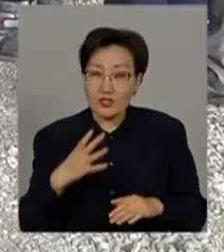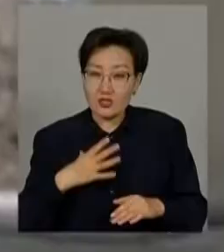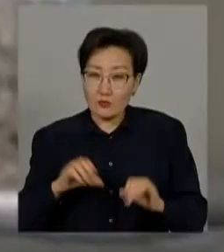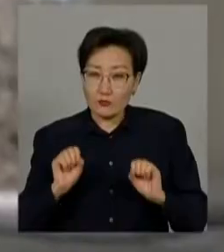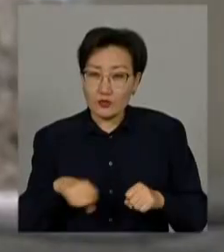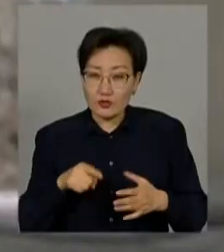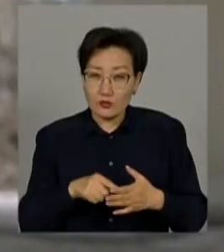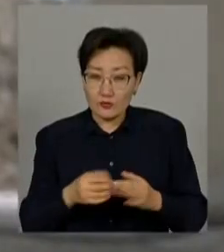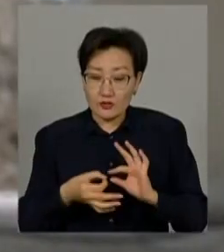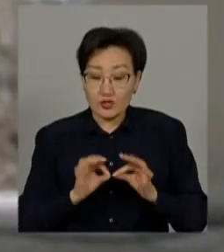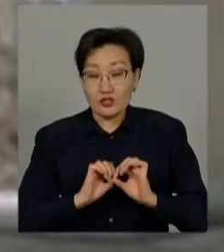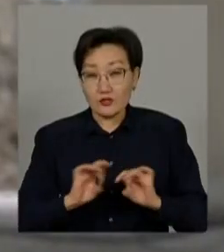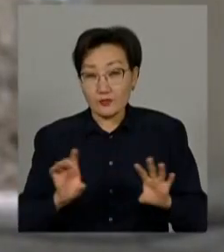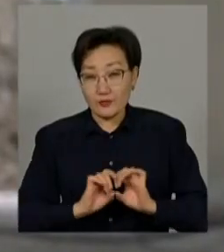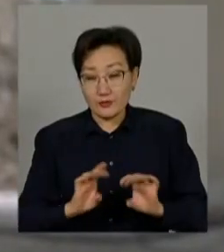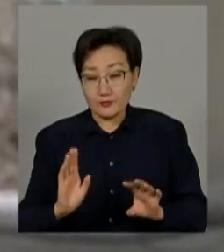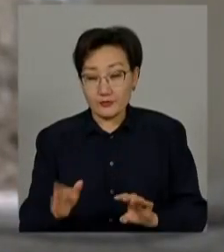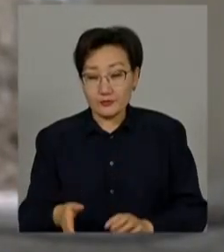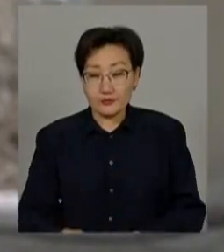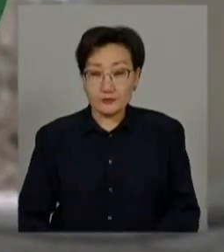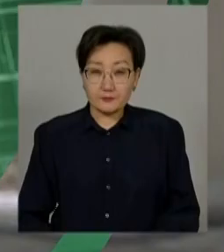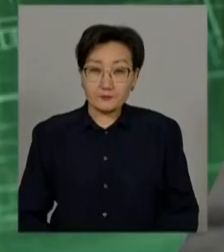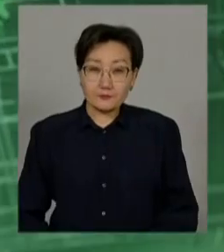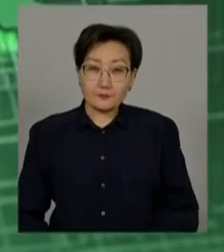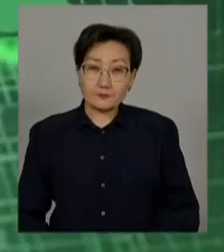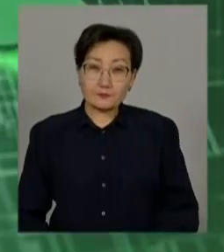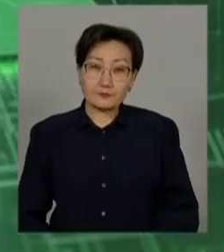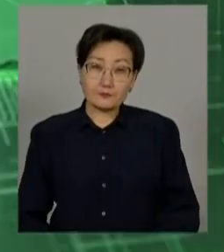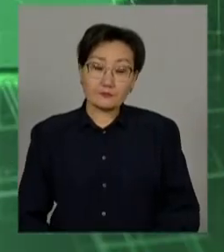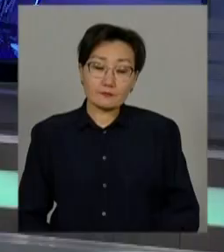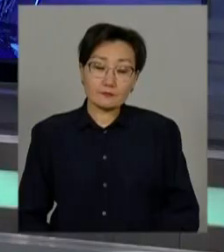Мәселенің мән-жайын мен Мадина Оқас анықтап көрдім.